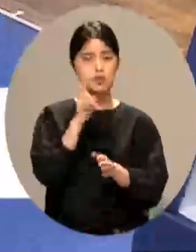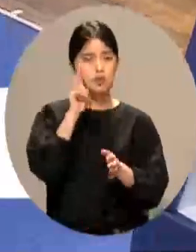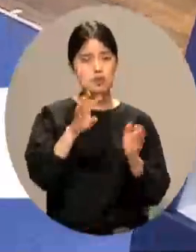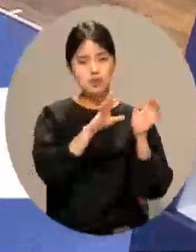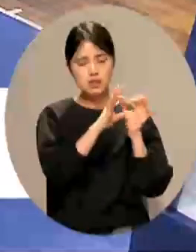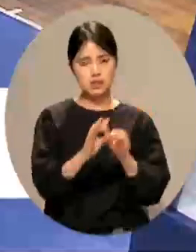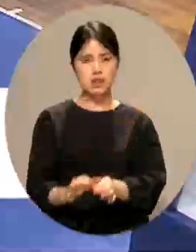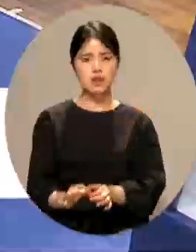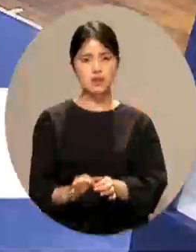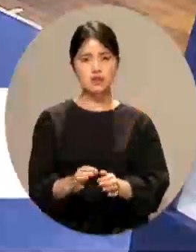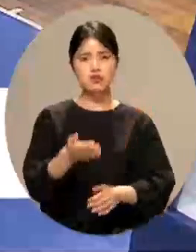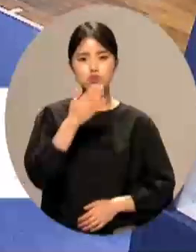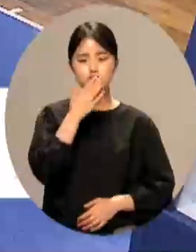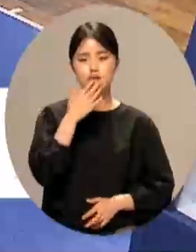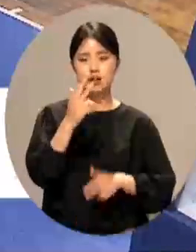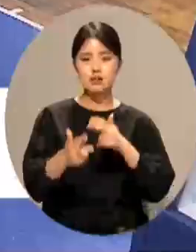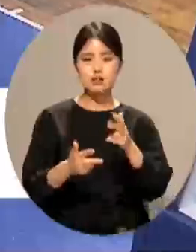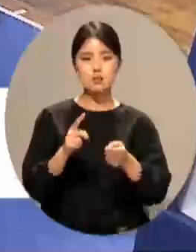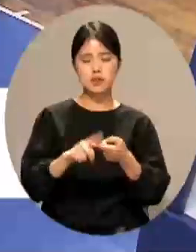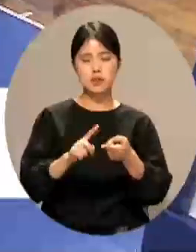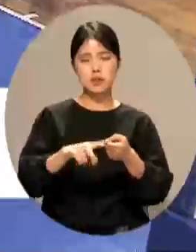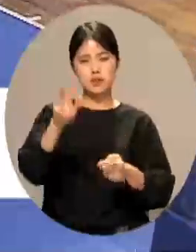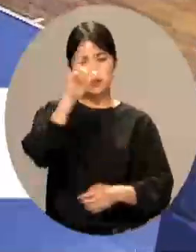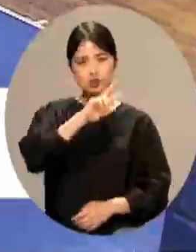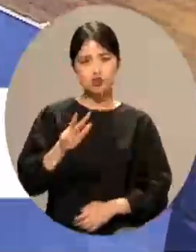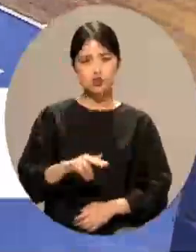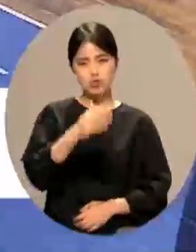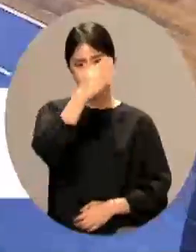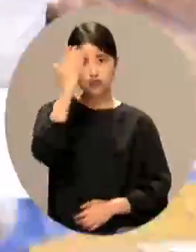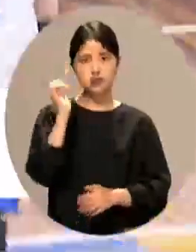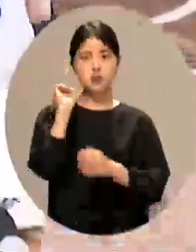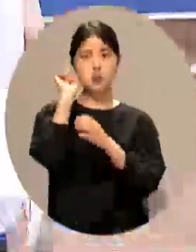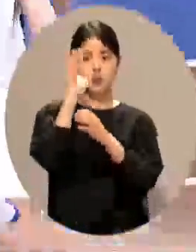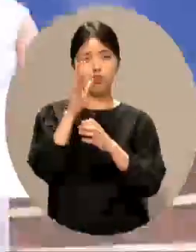제1회 국가 식품 클러스터배 전국 유소년 농구 대회가 열릴 예정입니다.